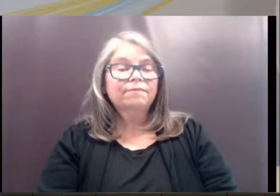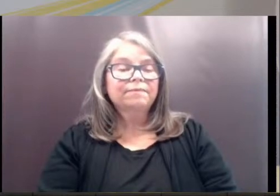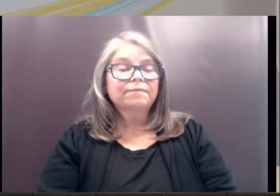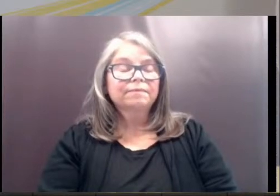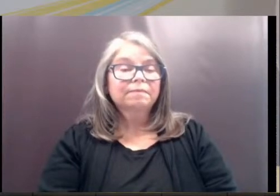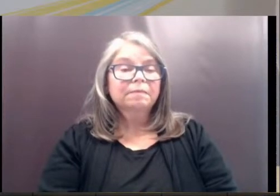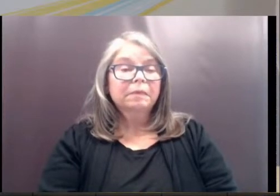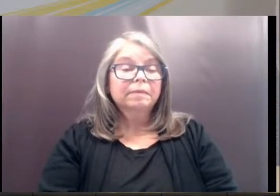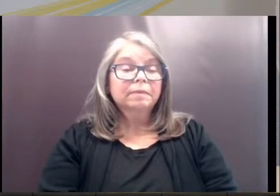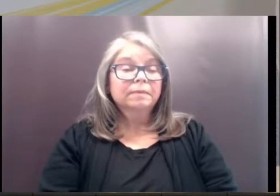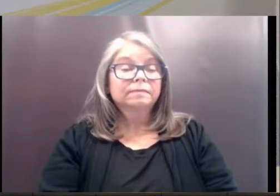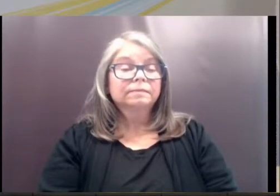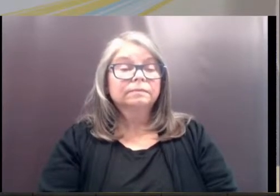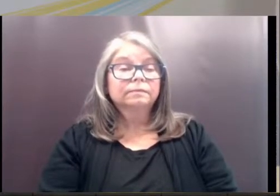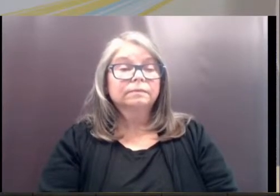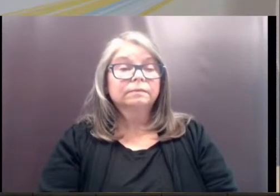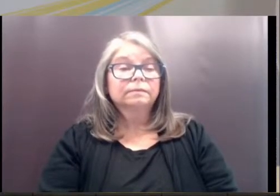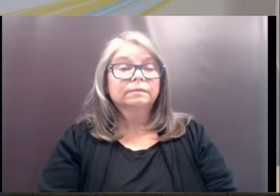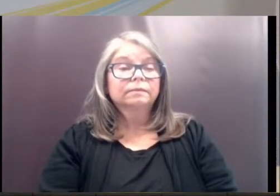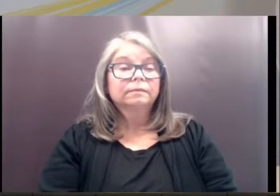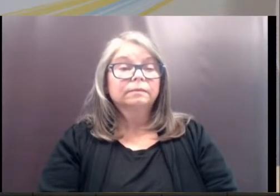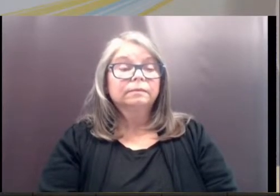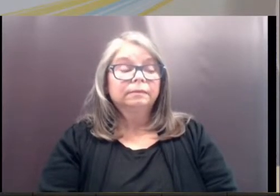travaillent en première ligne avec